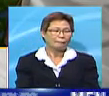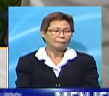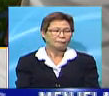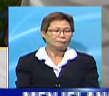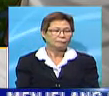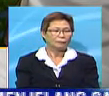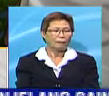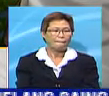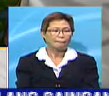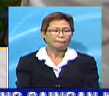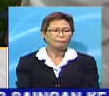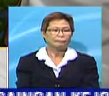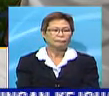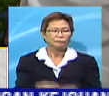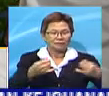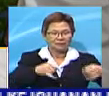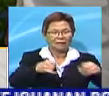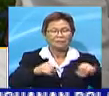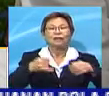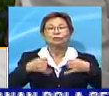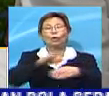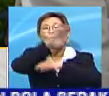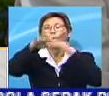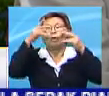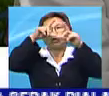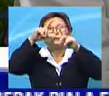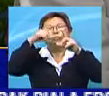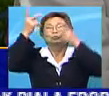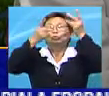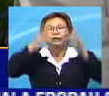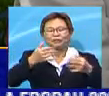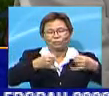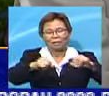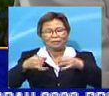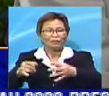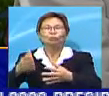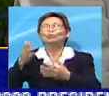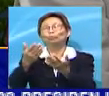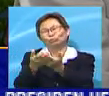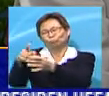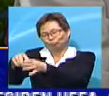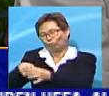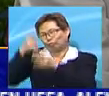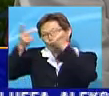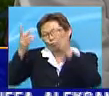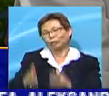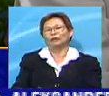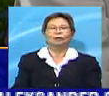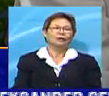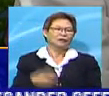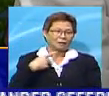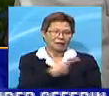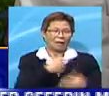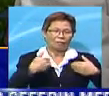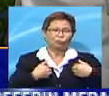For the selling of to all the tourists. So untuk membuat package ni sebenarnya kita ada